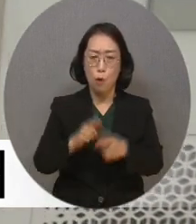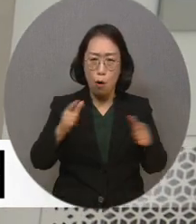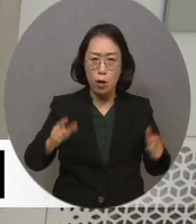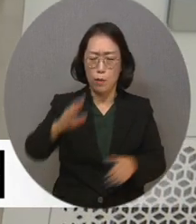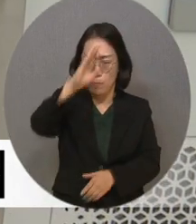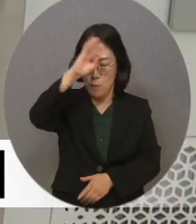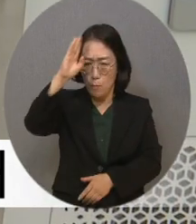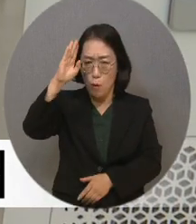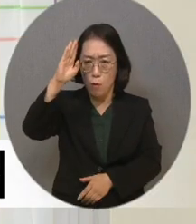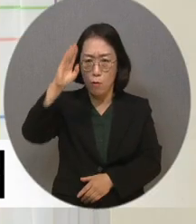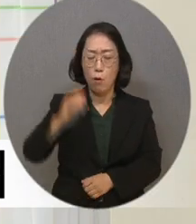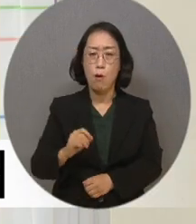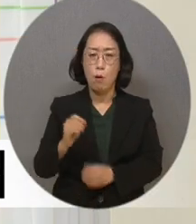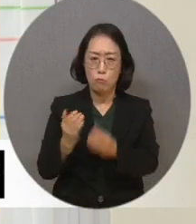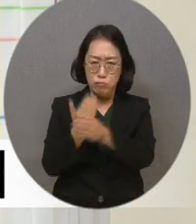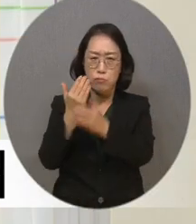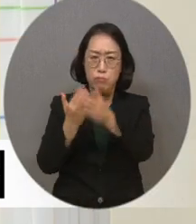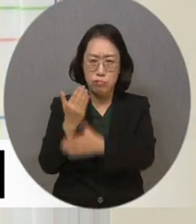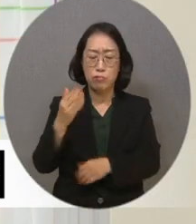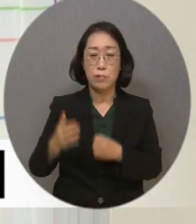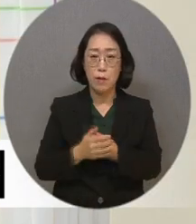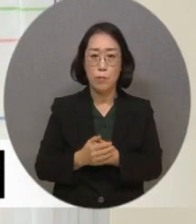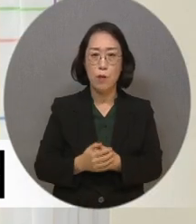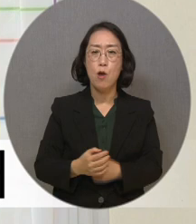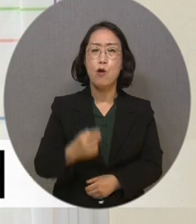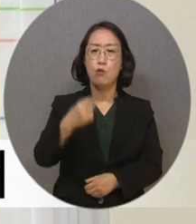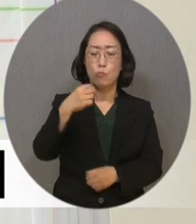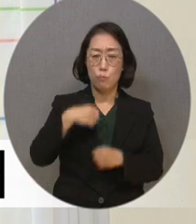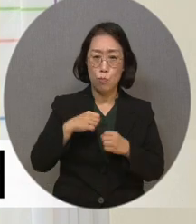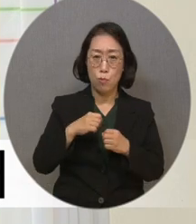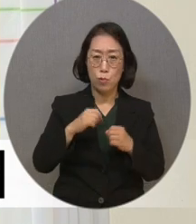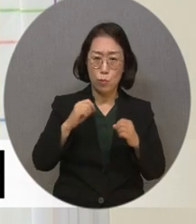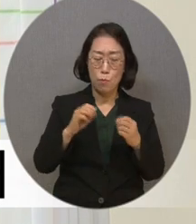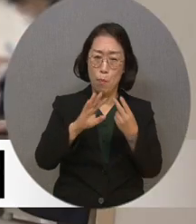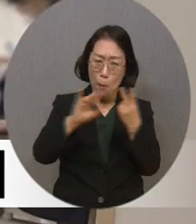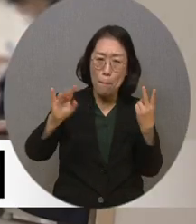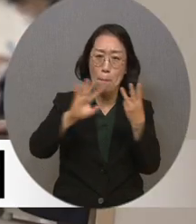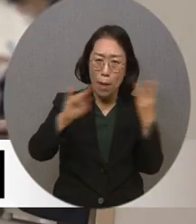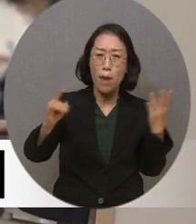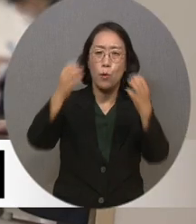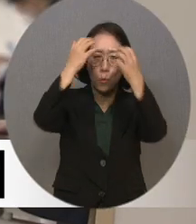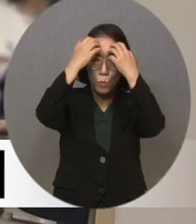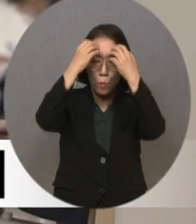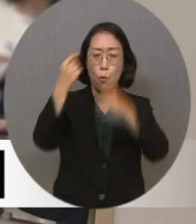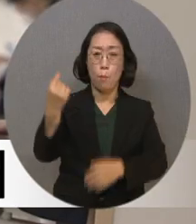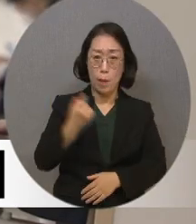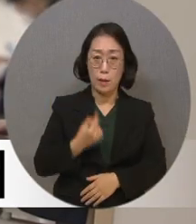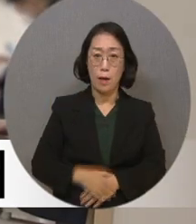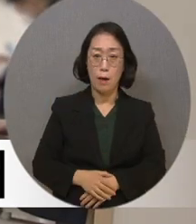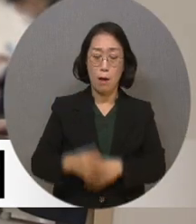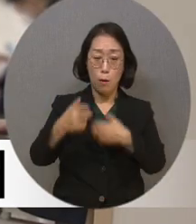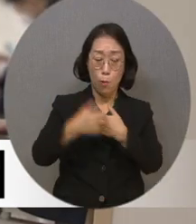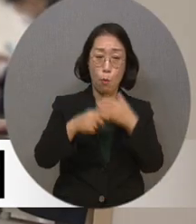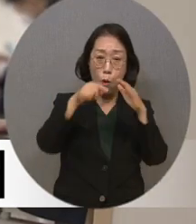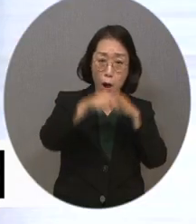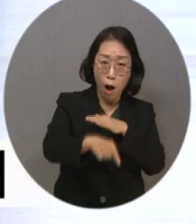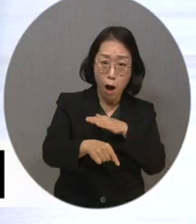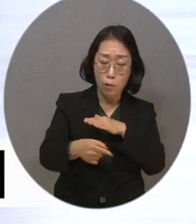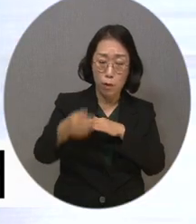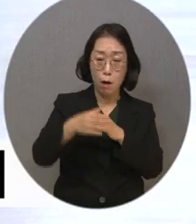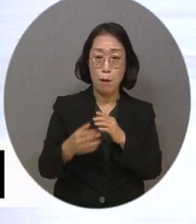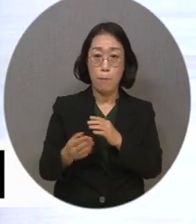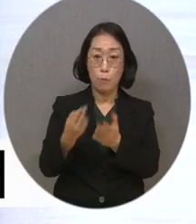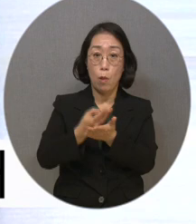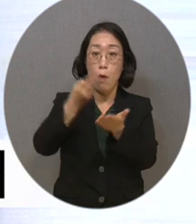합병증을 동반해 중도, 중증, 중복의 3중고를 겪습니다. 하지만 병원으로 향한 이들이 다시